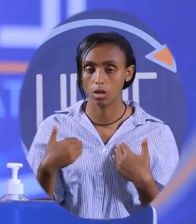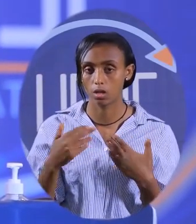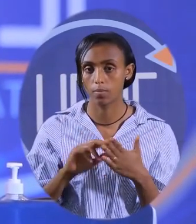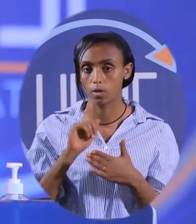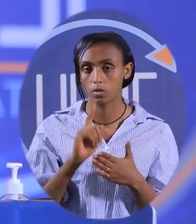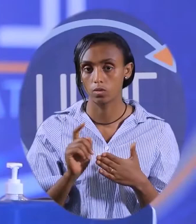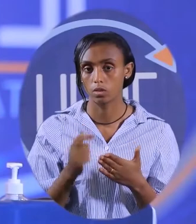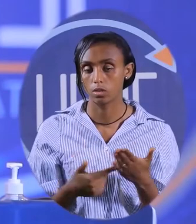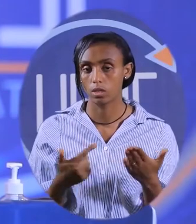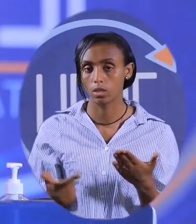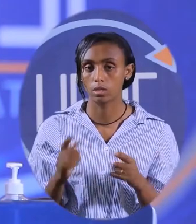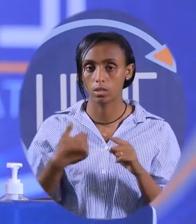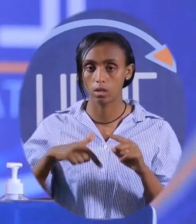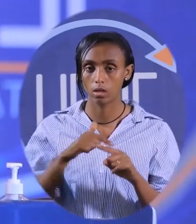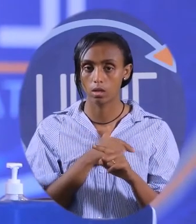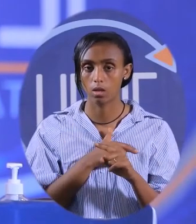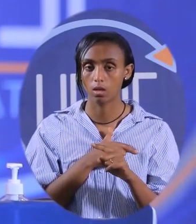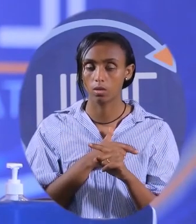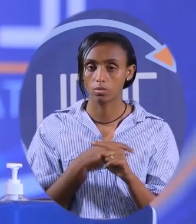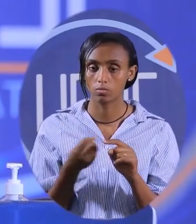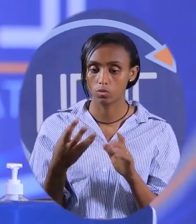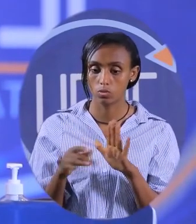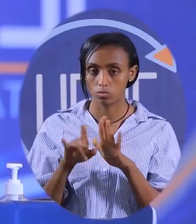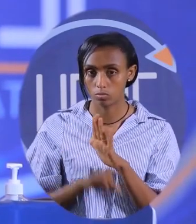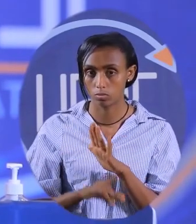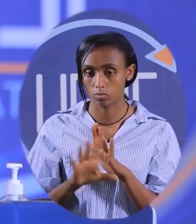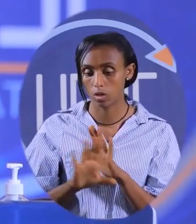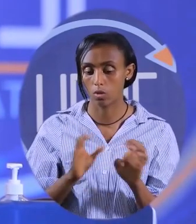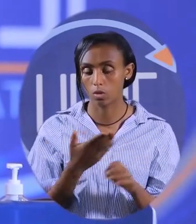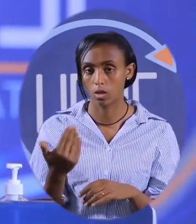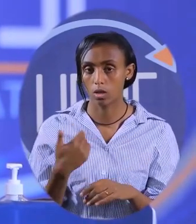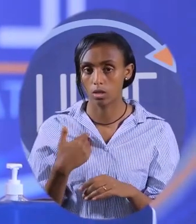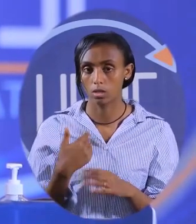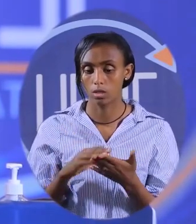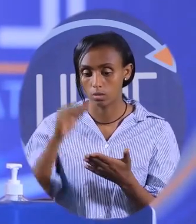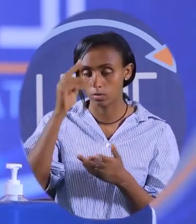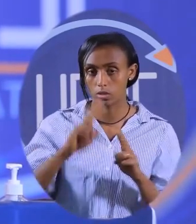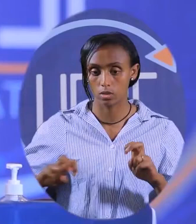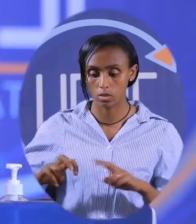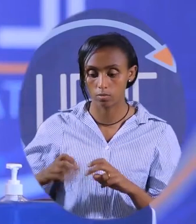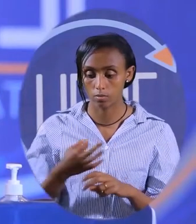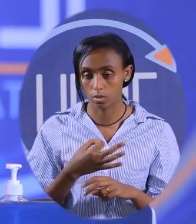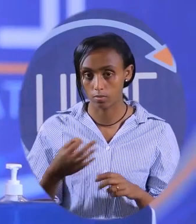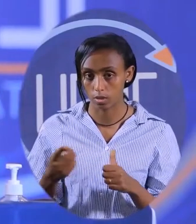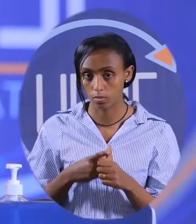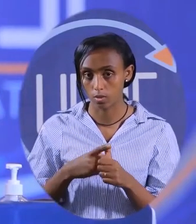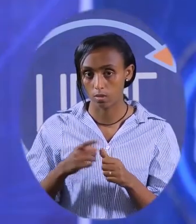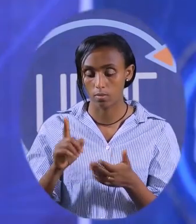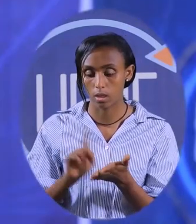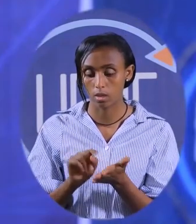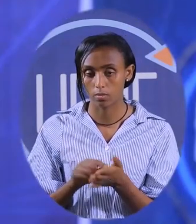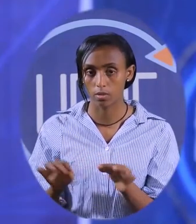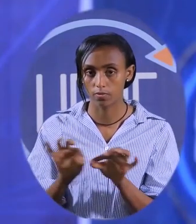ያንን እንትን ማረግ ግን እኛ ዲሲሚኔሽን ብዙ የምናረገው ነገር አለ አንዱ አካዳሚክ ሪሰርች እንግዲህ መጀመሪያ መታተም አለበት ዲሲሚኔት ከመደረጉ